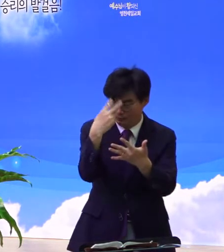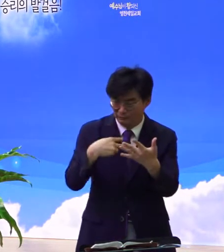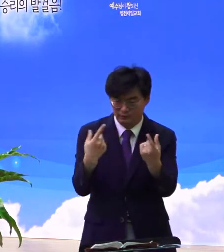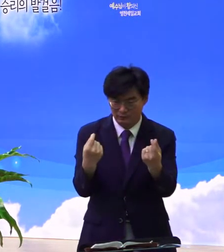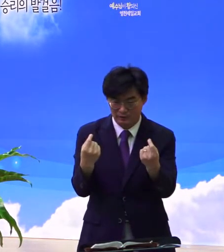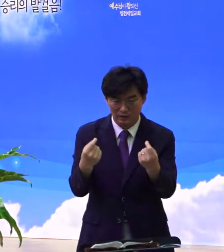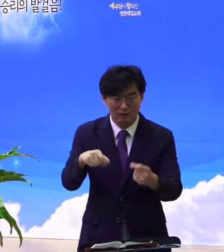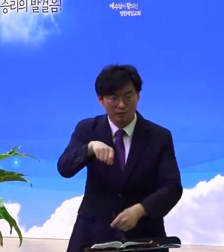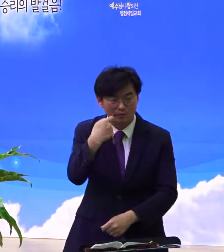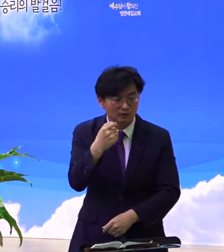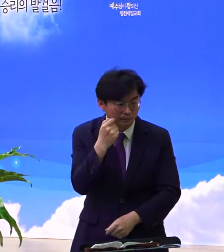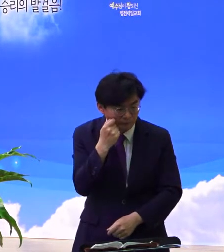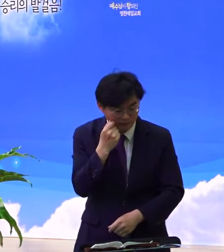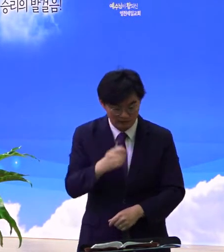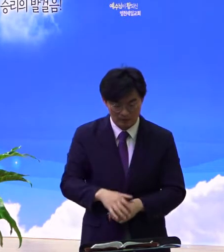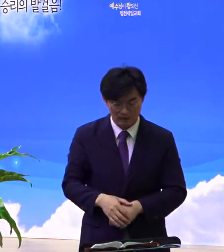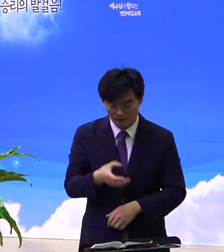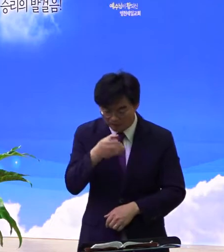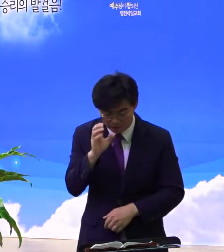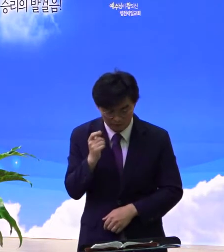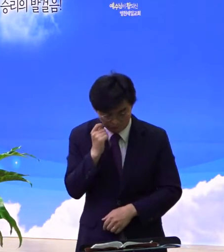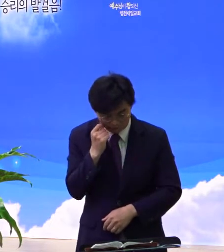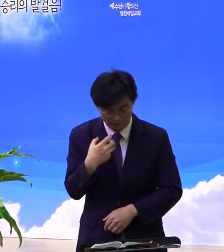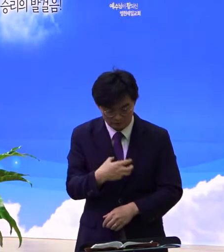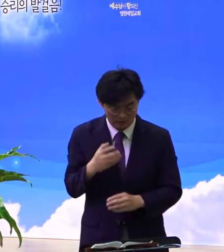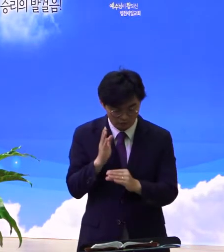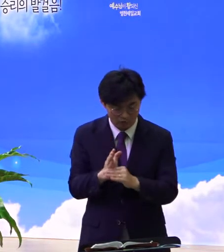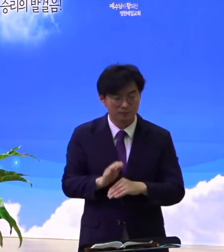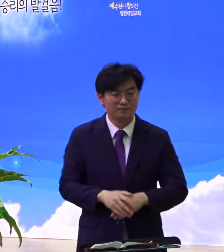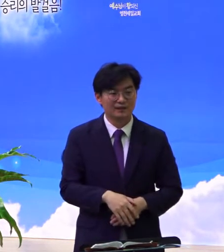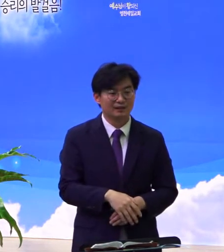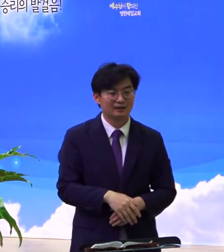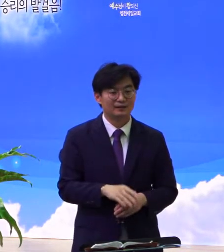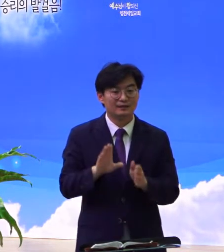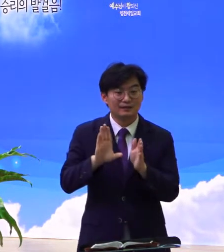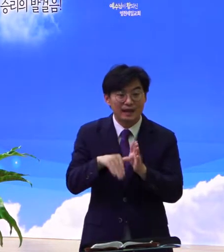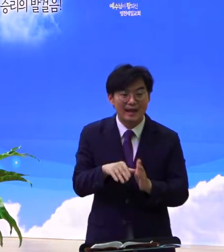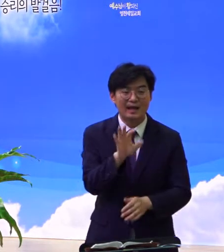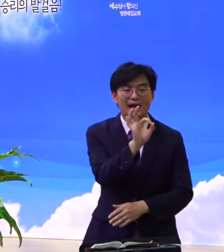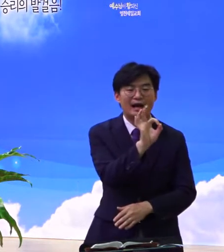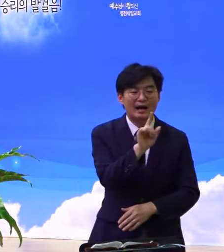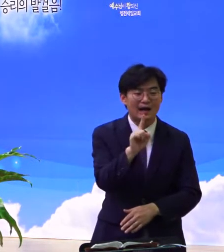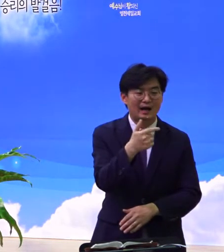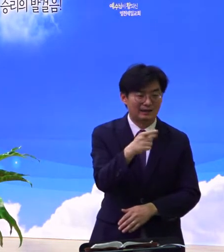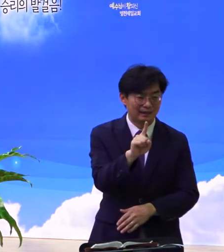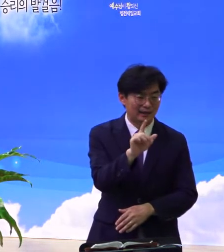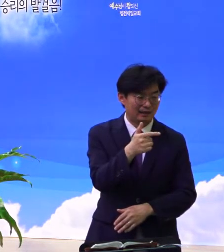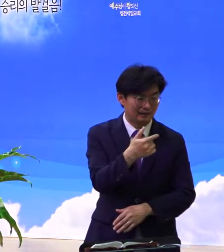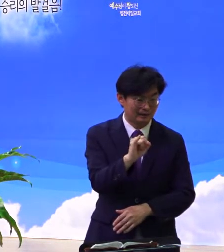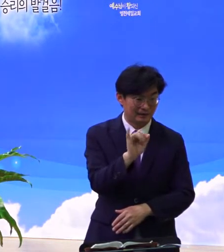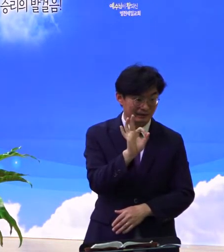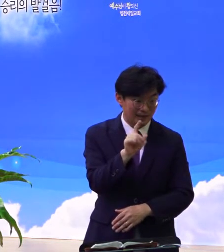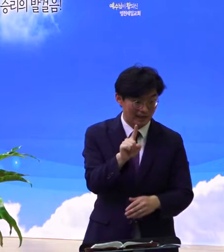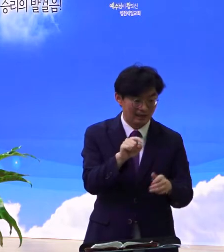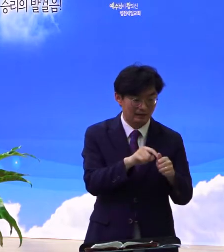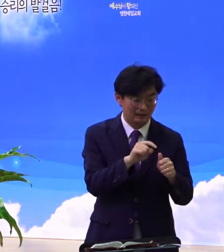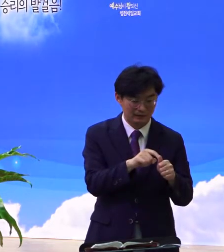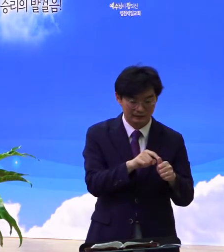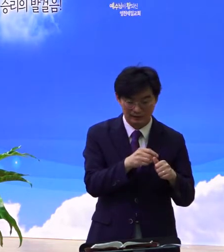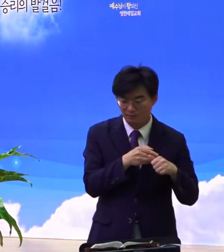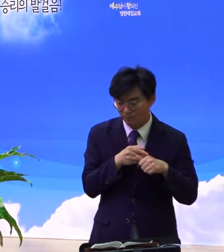주님께서는 아나니아라고 하는 사람을 부르고 그 사람을 보냅니다. 그리고 아나니아에게 안수를 받고 사울은 눈을 뜨게